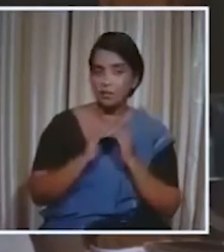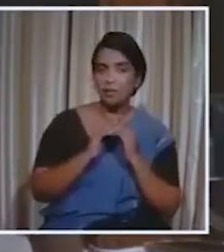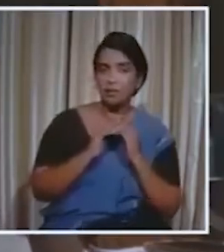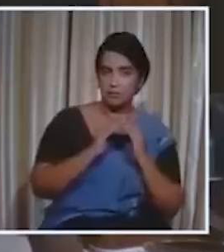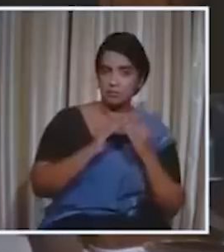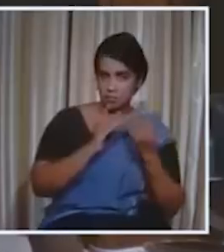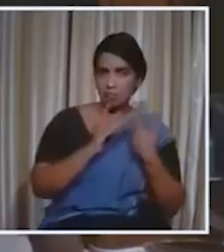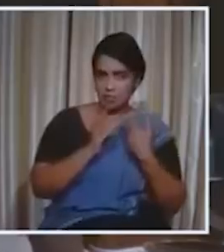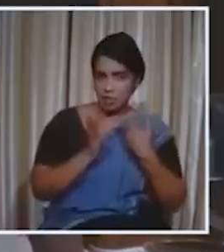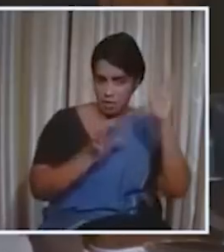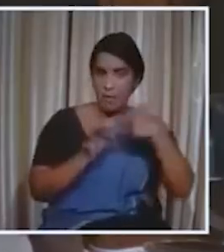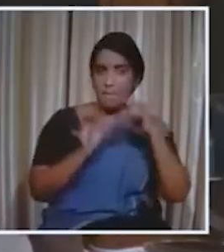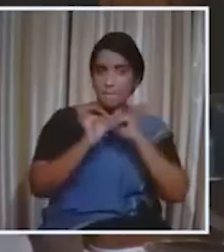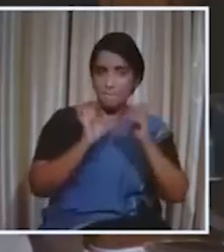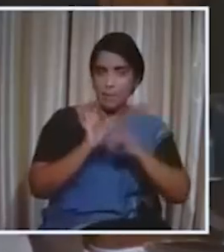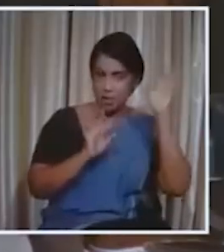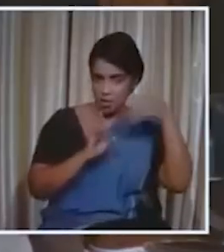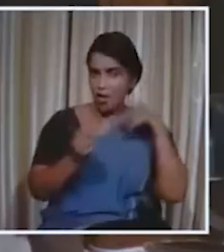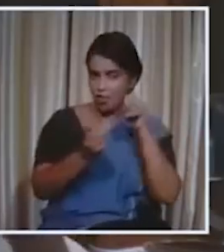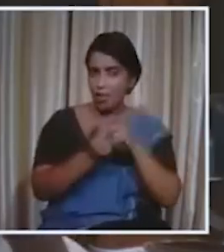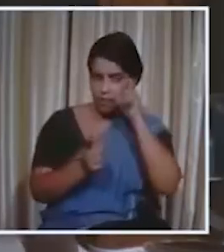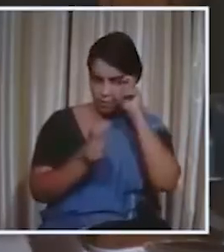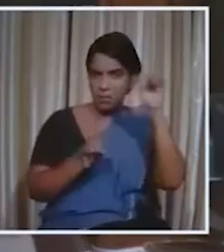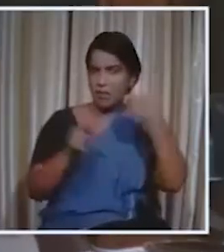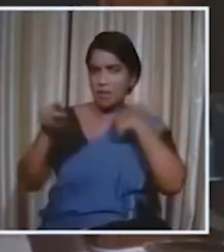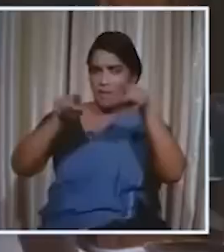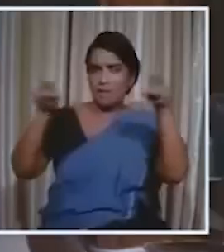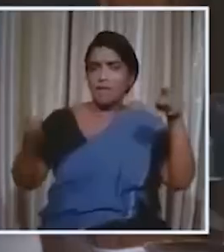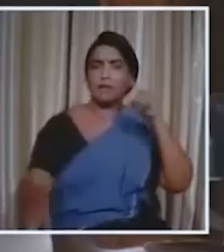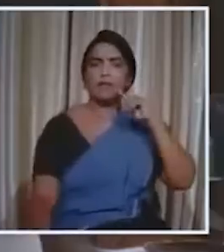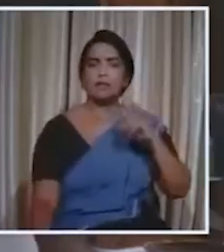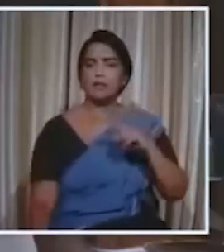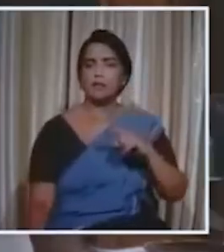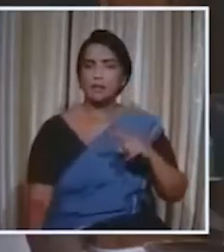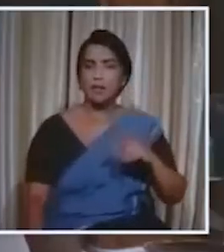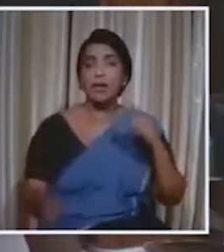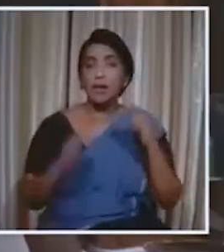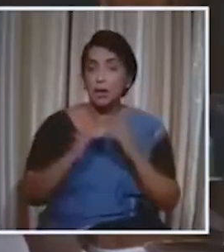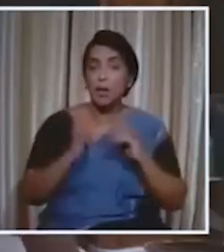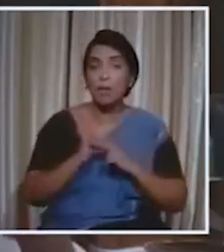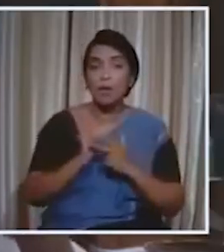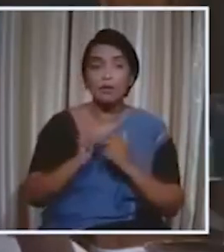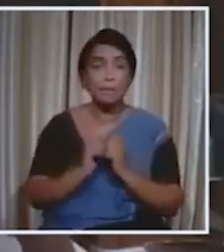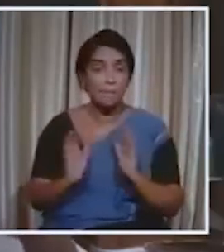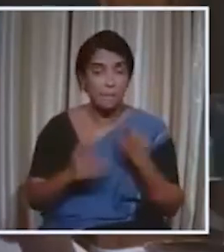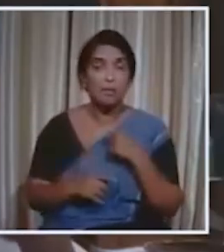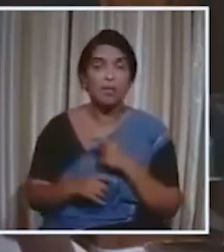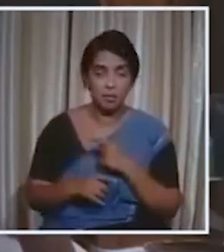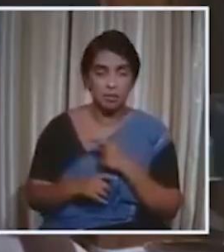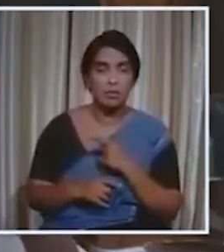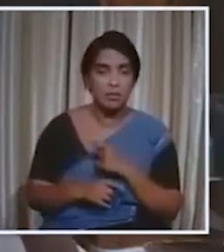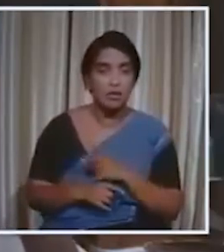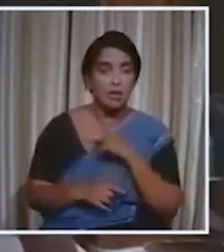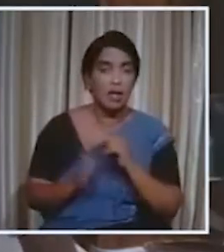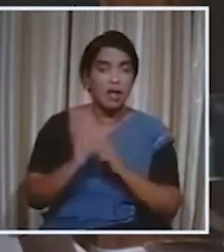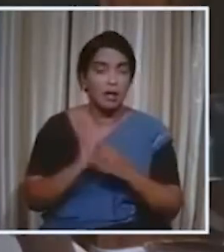ඔන්න ඔබතුමා එන්න මඩ කලේ ඔබතුමා ගියපාරක් තාම අපි හම්බුණා. ඇවිල්ලා මං පෙන්නන්නම් තනින් තන ගිහිල්ලා පෙන්නන්නම් ගෙවල් හවුසින් ප්‍රොජෙක්ට් පටන් ගත්තේව තියෙනවා ගරු ඇමතිතුමා. දැන් මේ